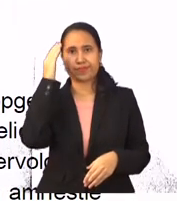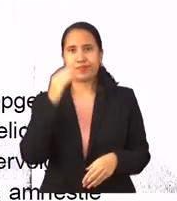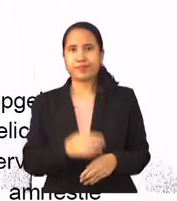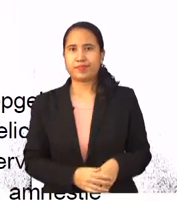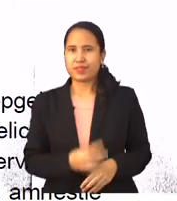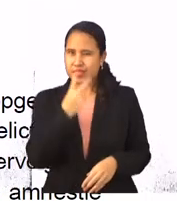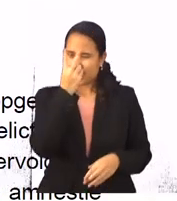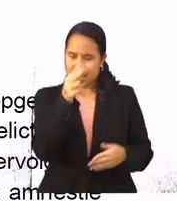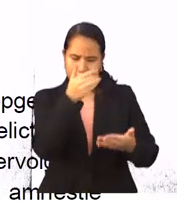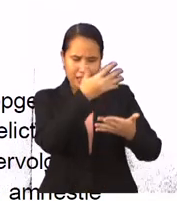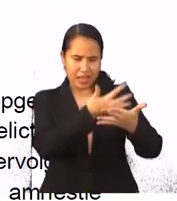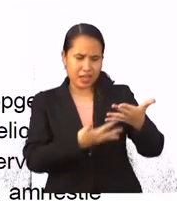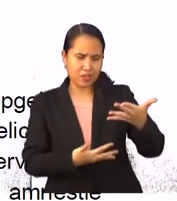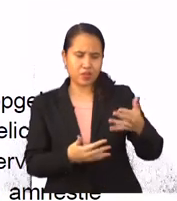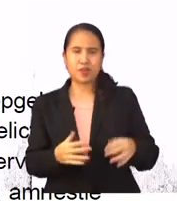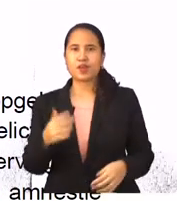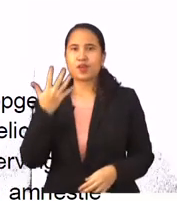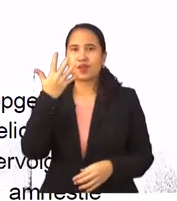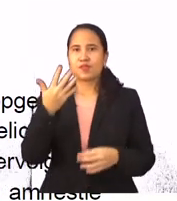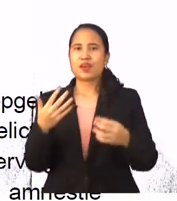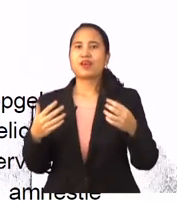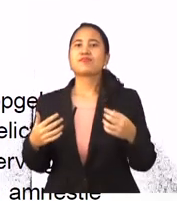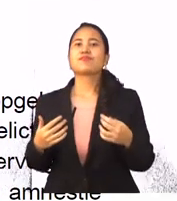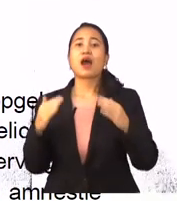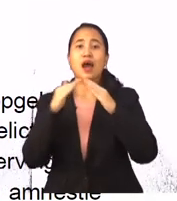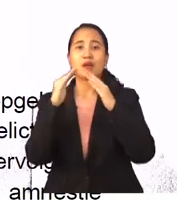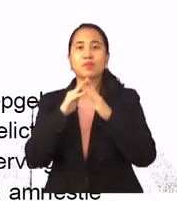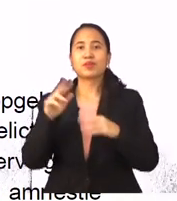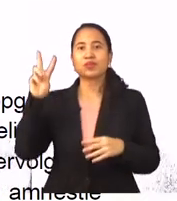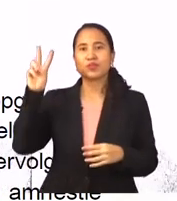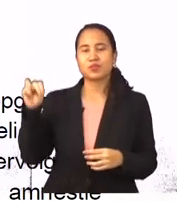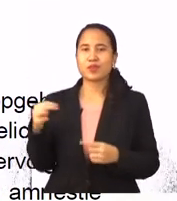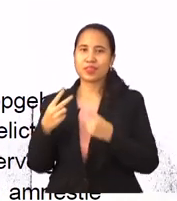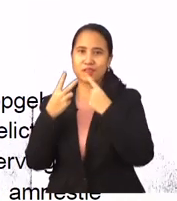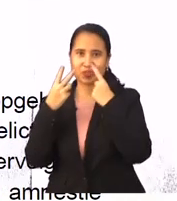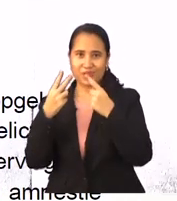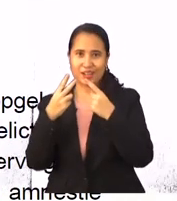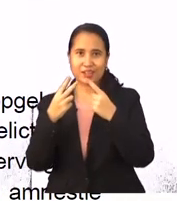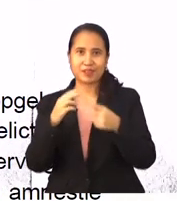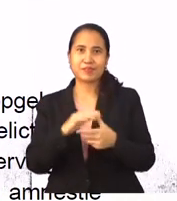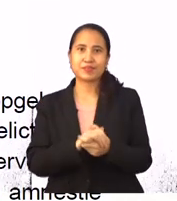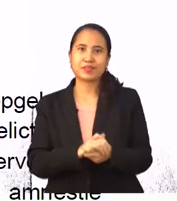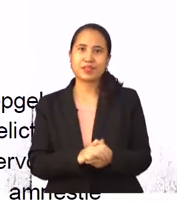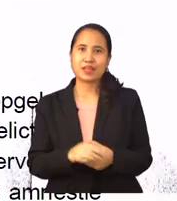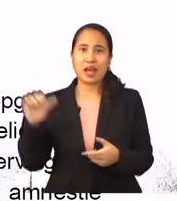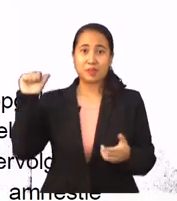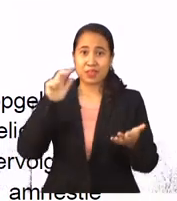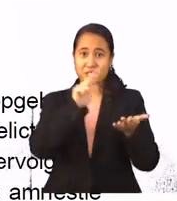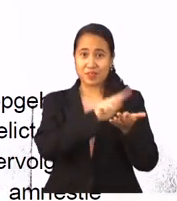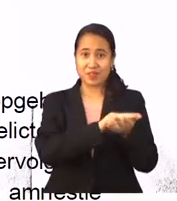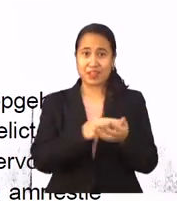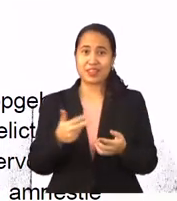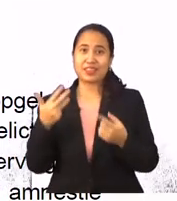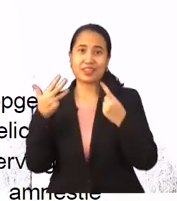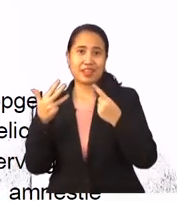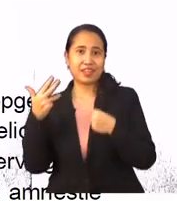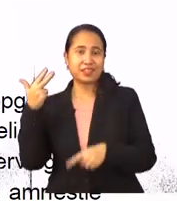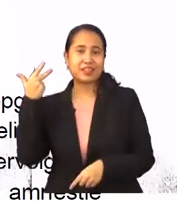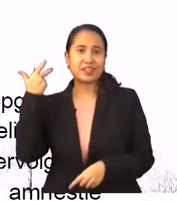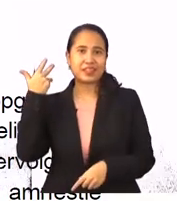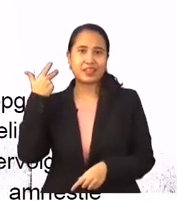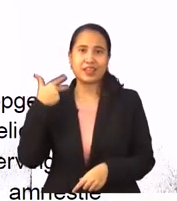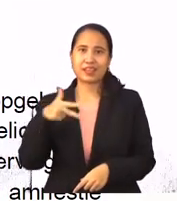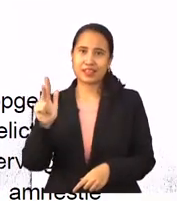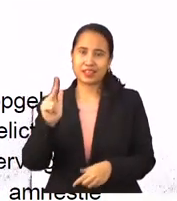Gelet op de inhoud van de wet van 5 april 2012 houdende wijziging van de Amnestiewet van 1989 in relatie tot de